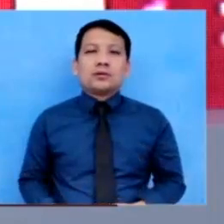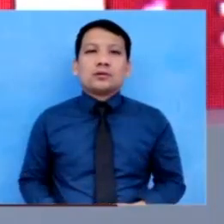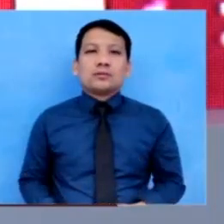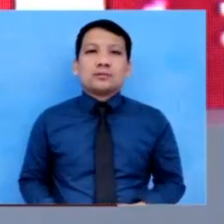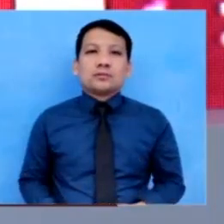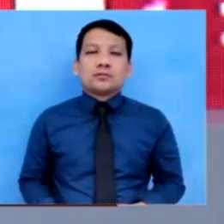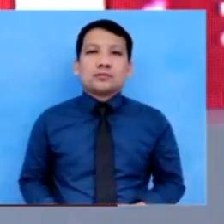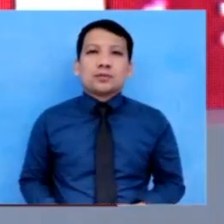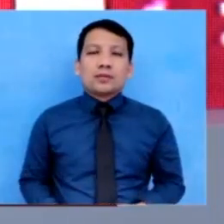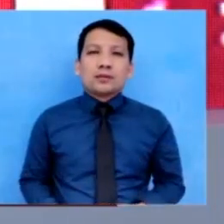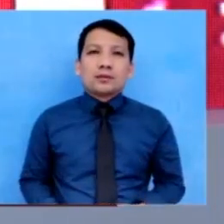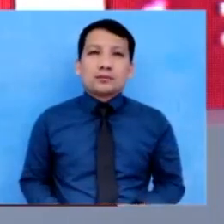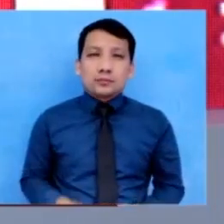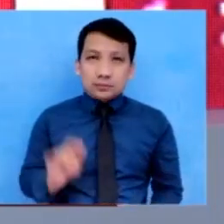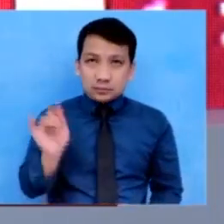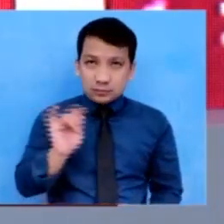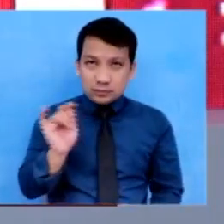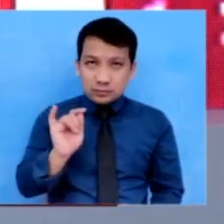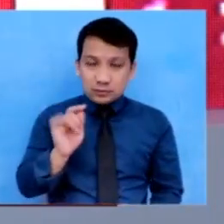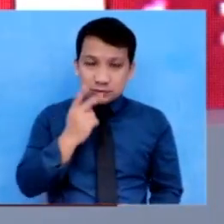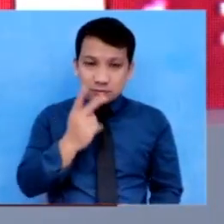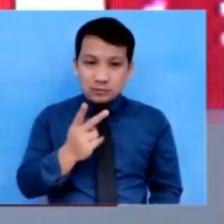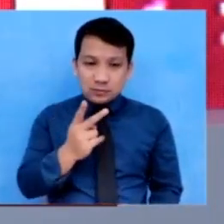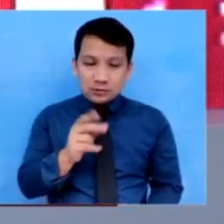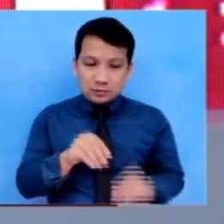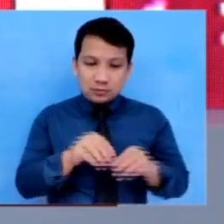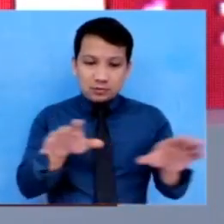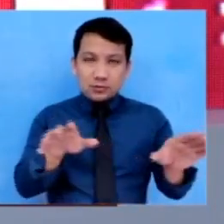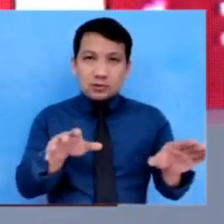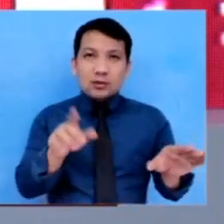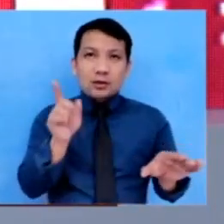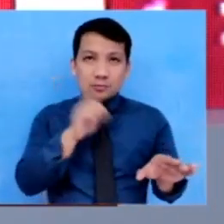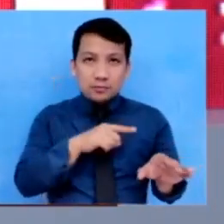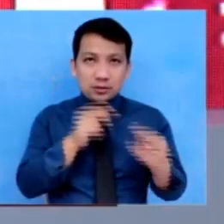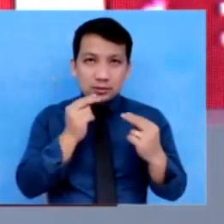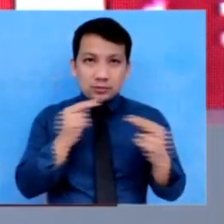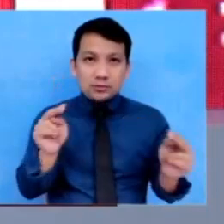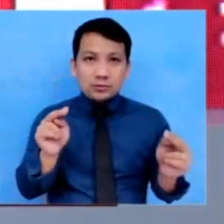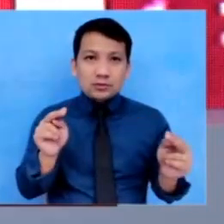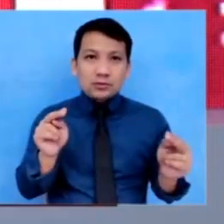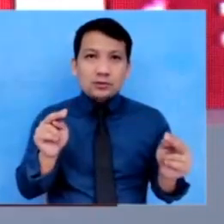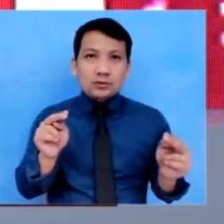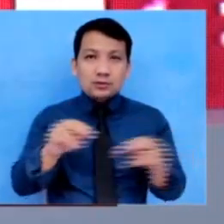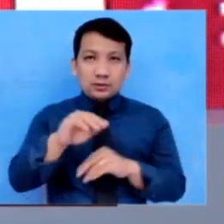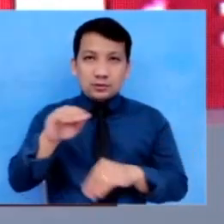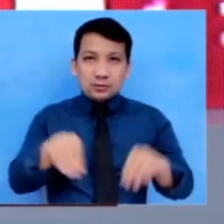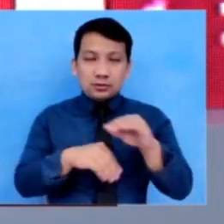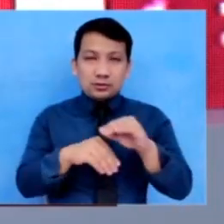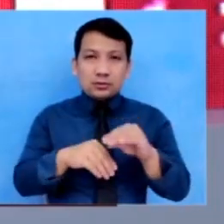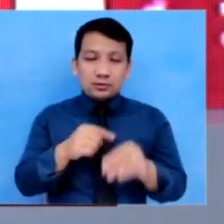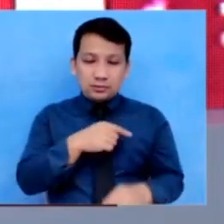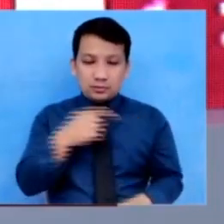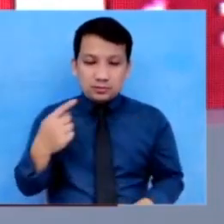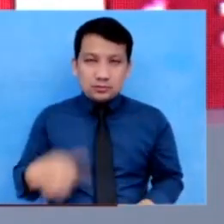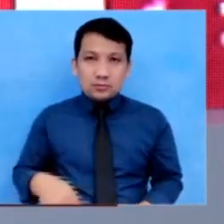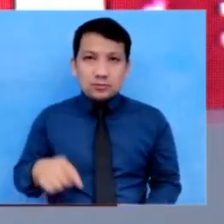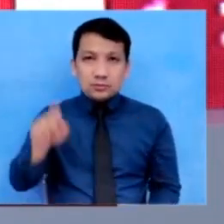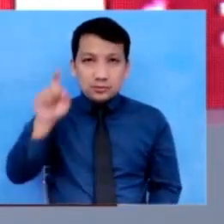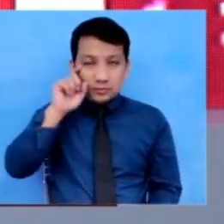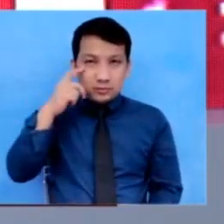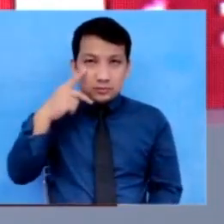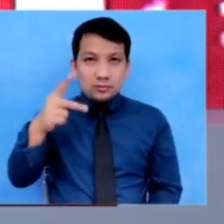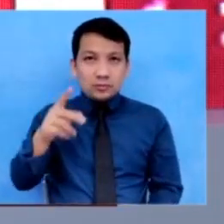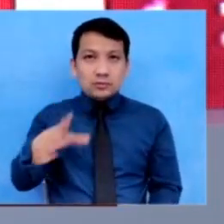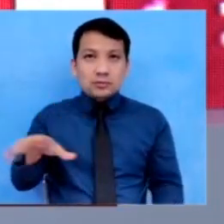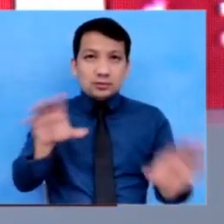isang YouTube content creator ang nagpapakalat ng maling balita na pinalitan na sa pwesto si Chinese President C Jin ping matapos itong